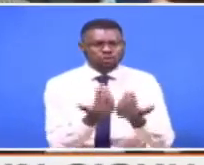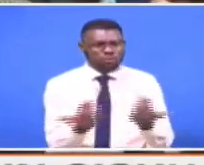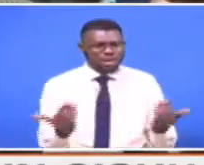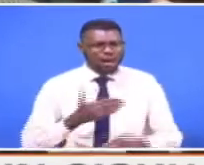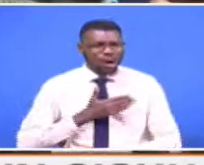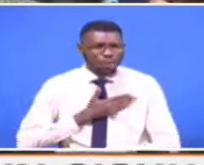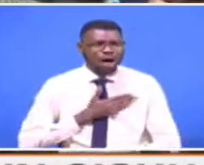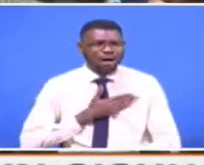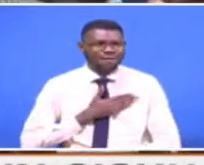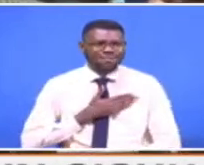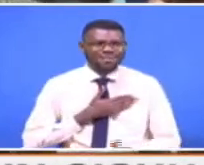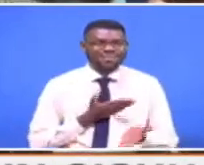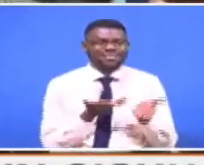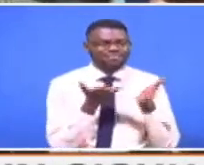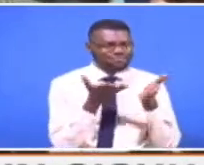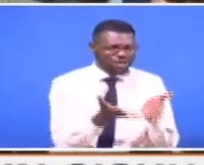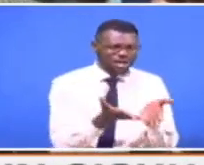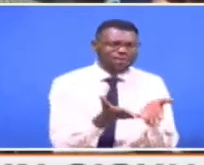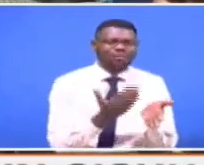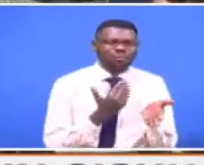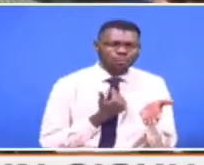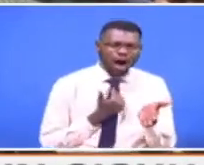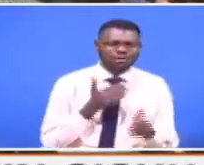ambao tunawazia mema.